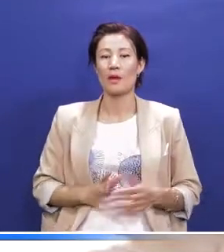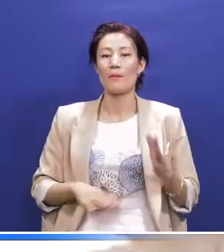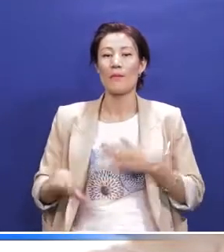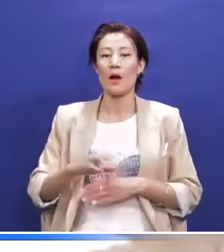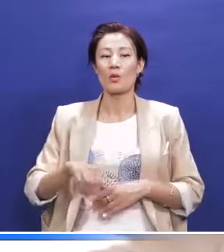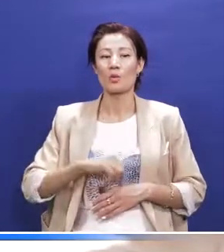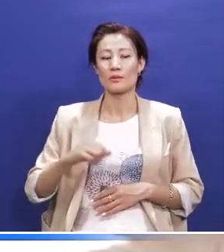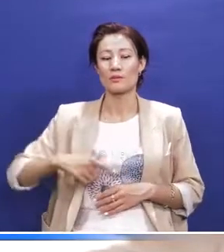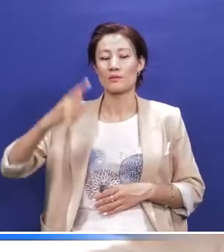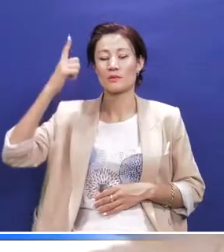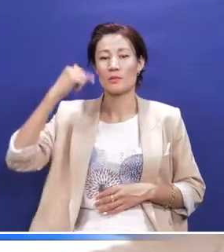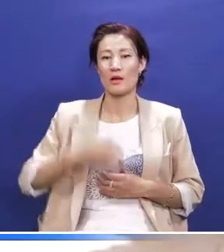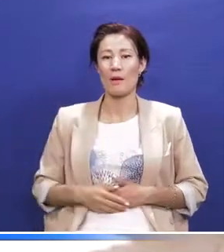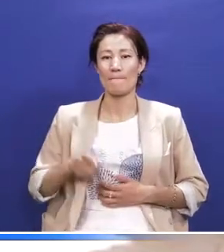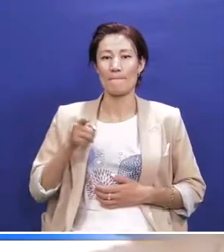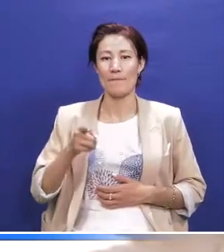Барлығымыз білеміз,